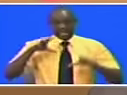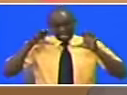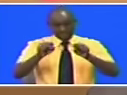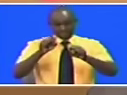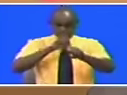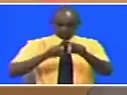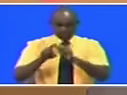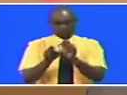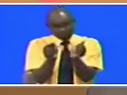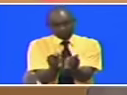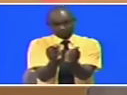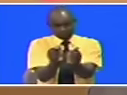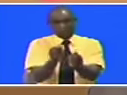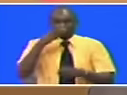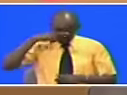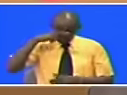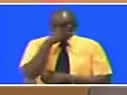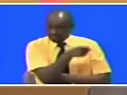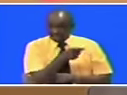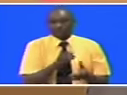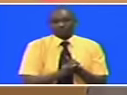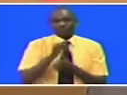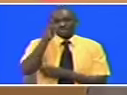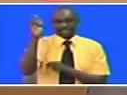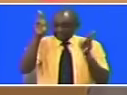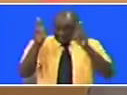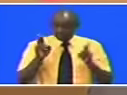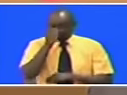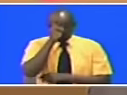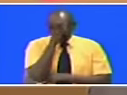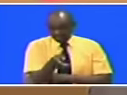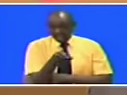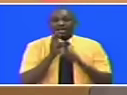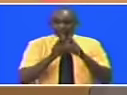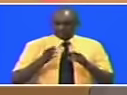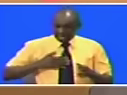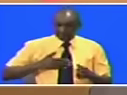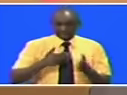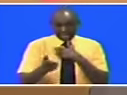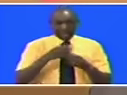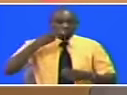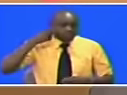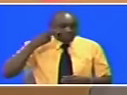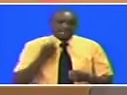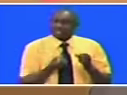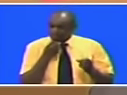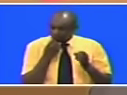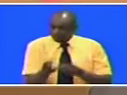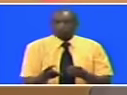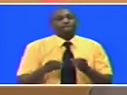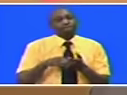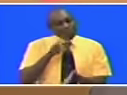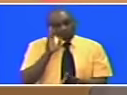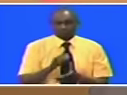wa polisi huko Roma kutoka kwa maafisa wa Interpol. Mwanahabari Hussein Mohamed sasa anatuarifu kuhusu matukio